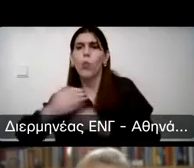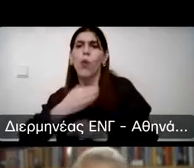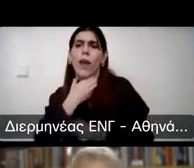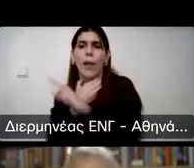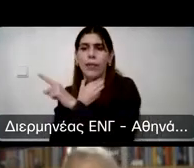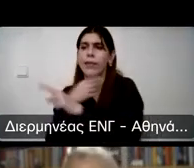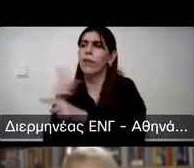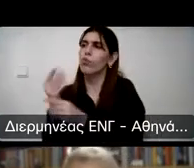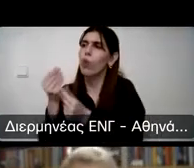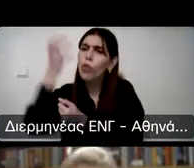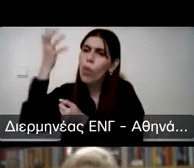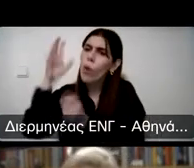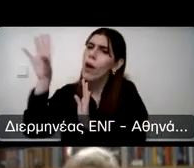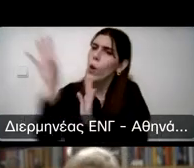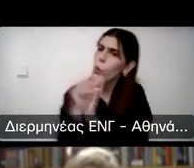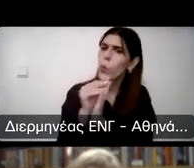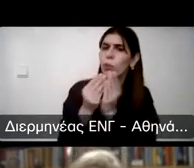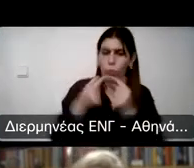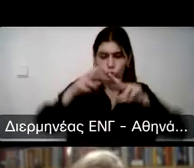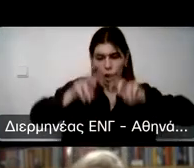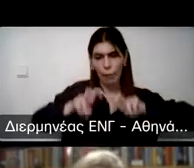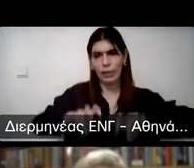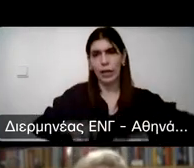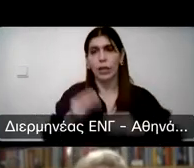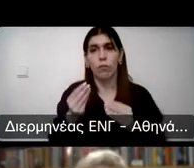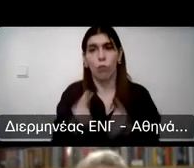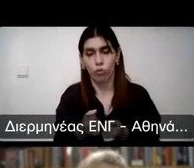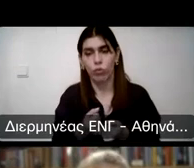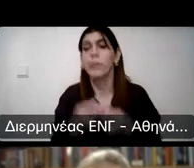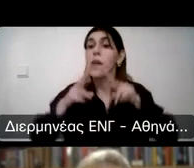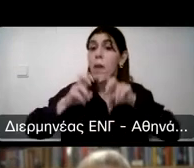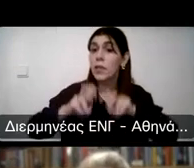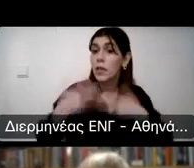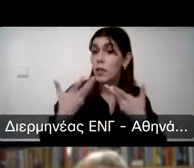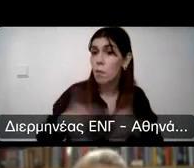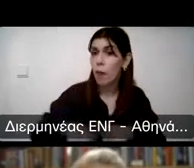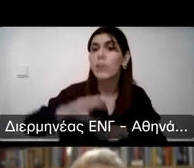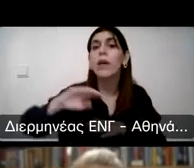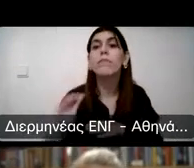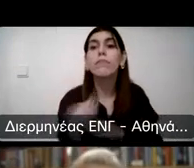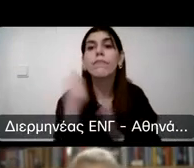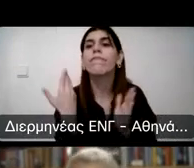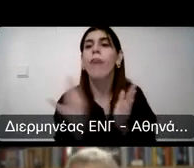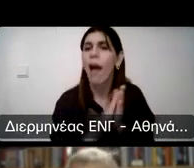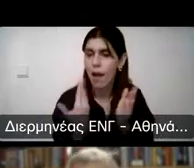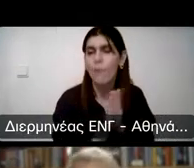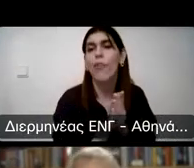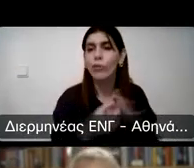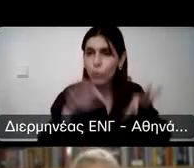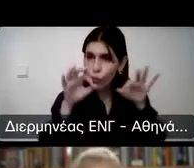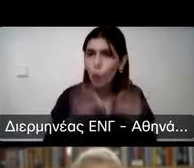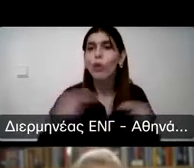την κριτική επεξεργασία των κειμένων του σώματός μας αναδείχθηκε ότι ο ρατσισμός παρισφραίει στα αντιρατσιστικά